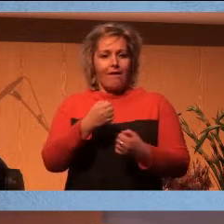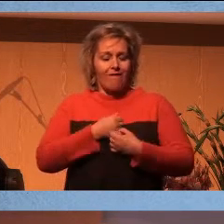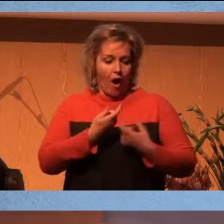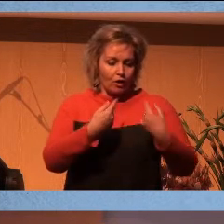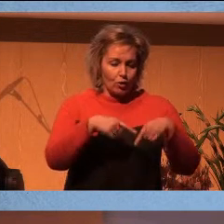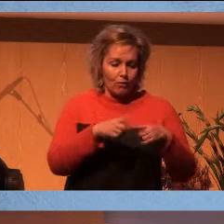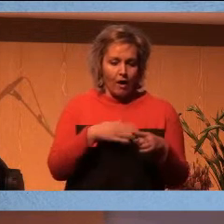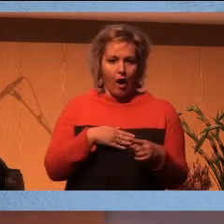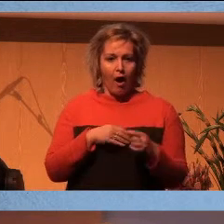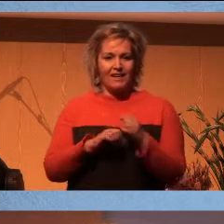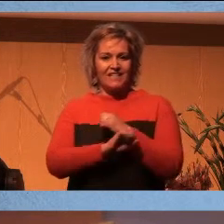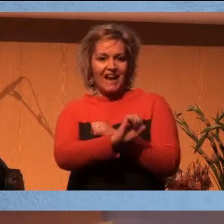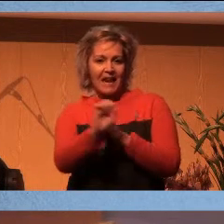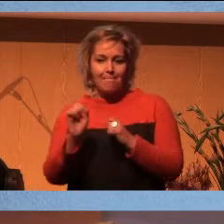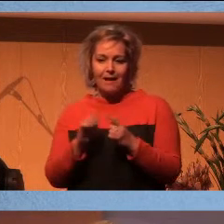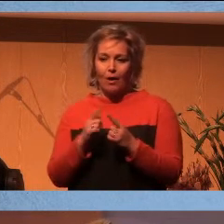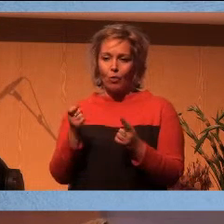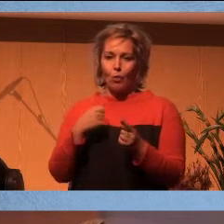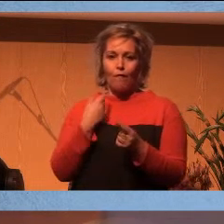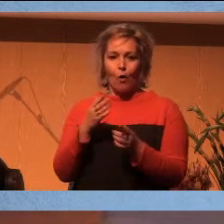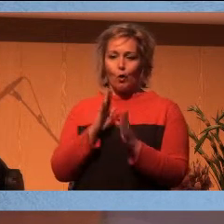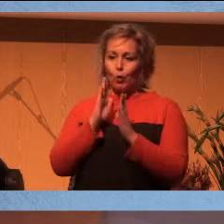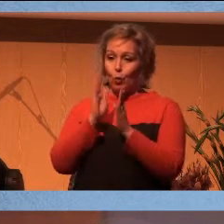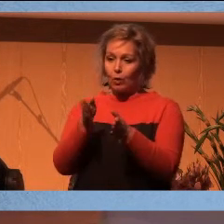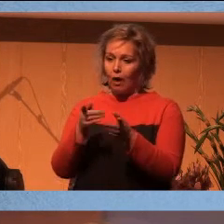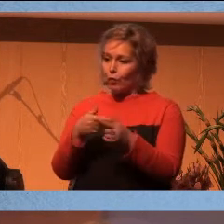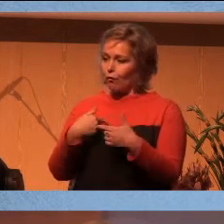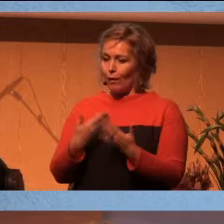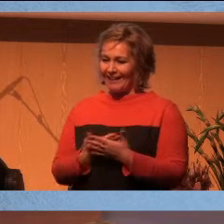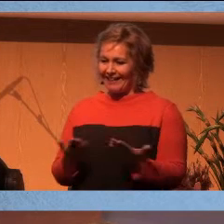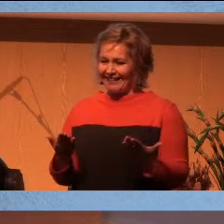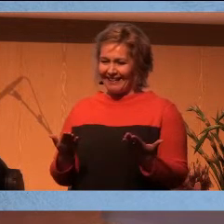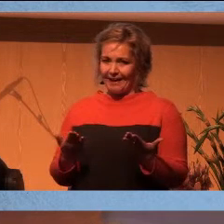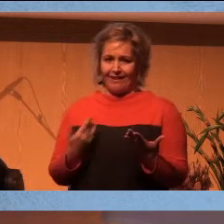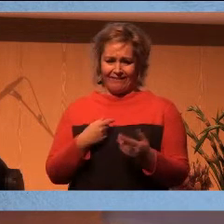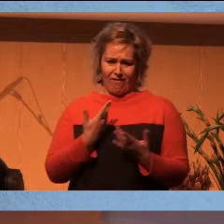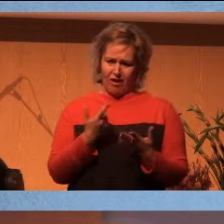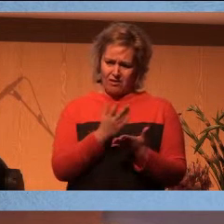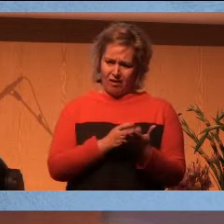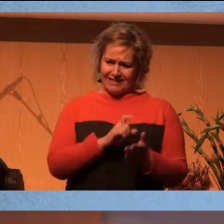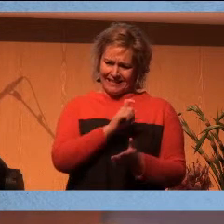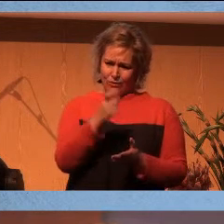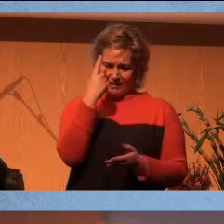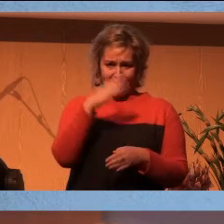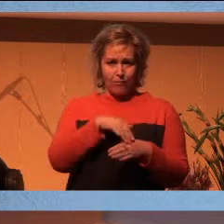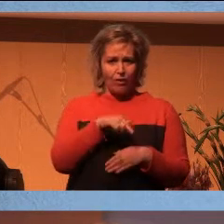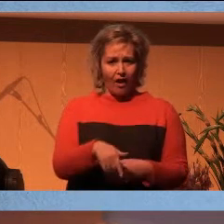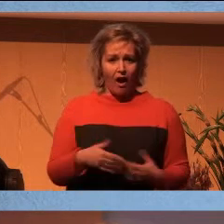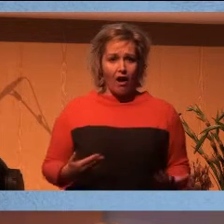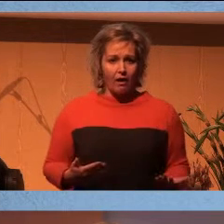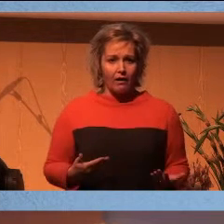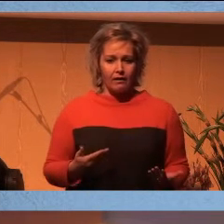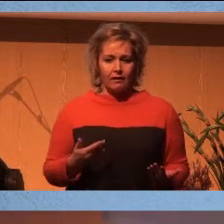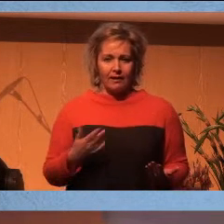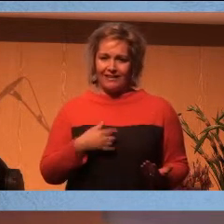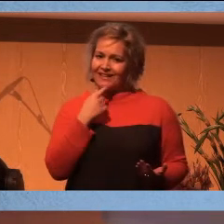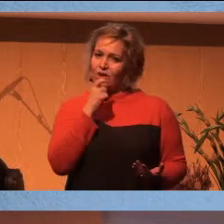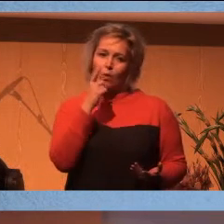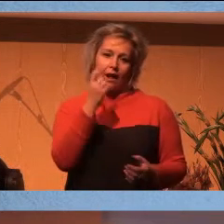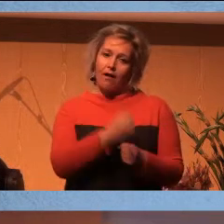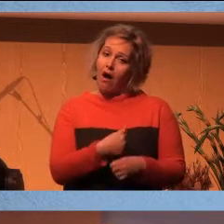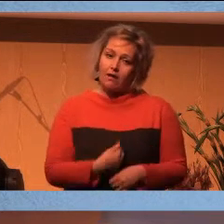vaktrom, og vi har skjerming, og noen får utgang, og noen får det ikke. Hva slags institusjoner tenker vi på da? Jeg vil ikke si ordet